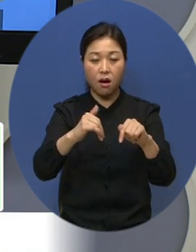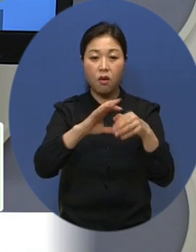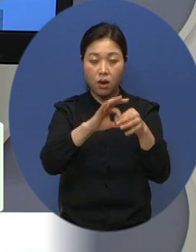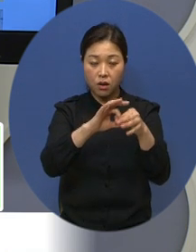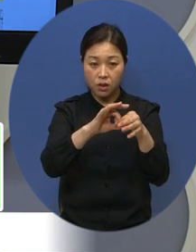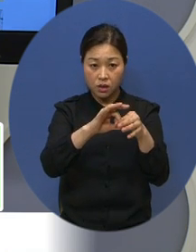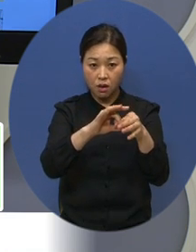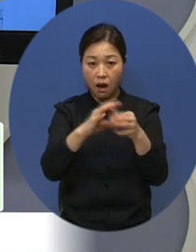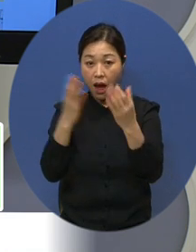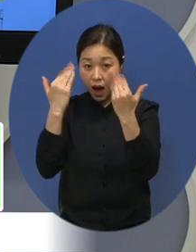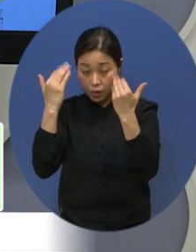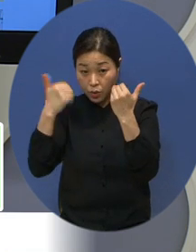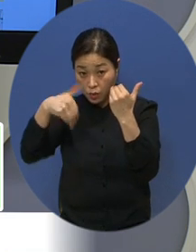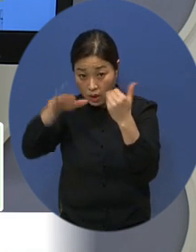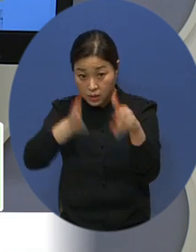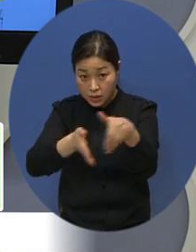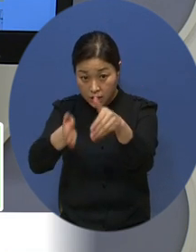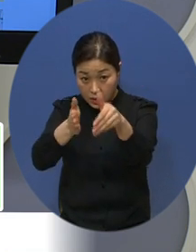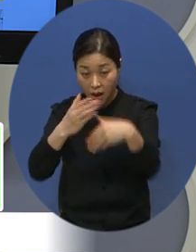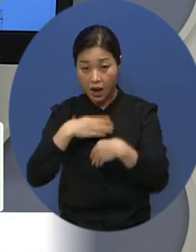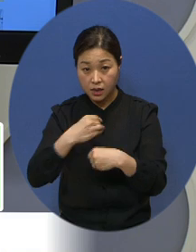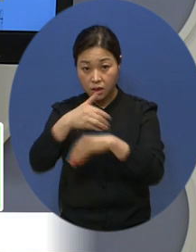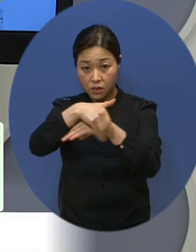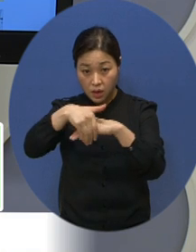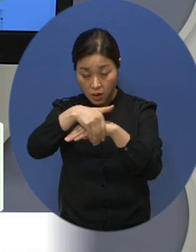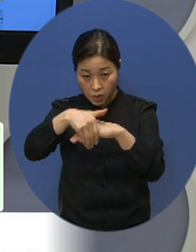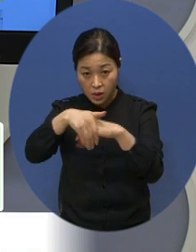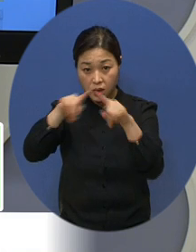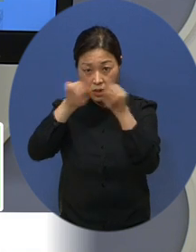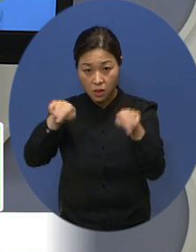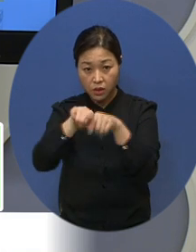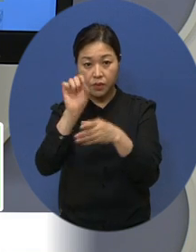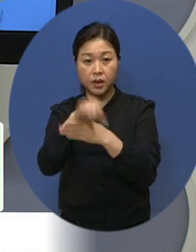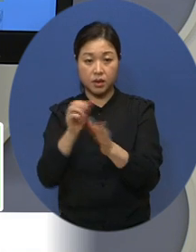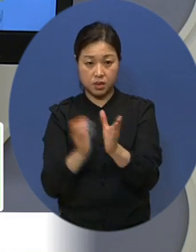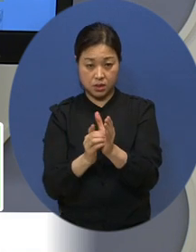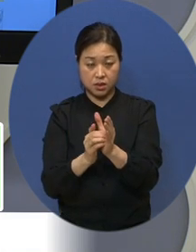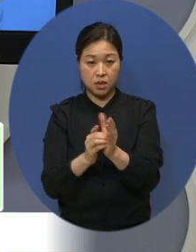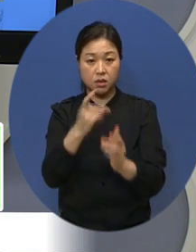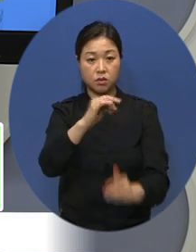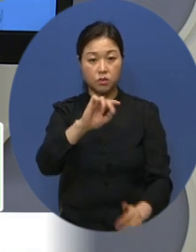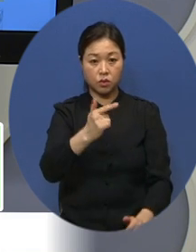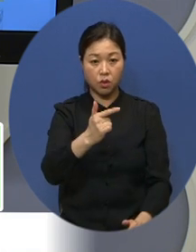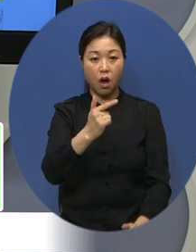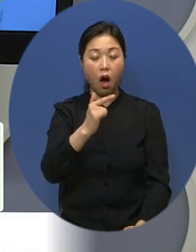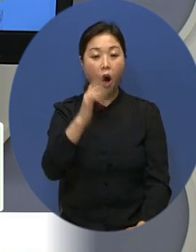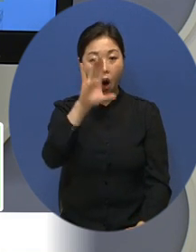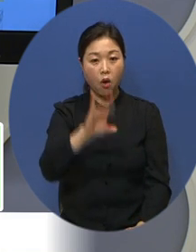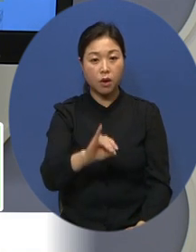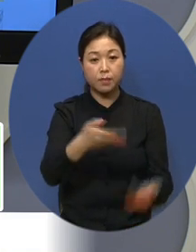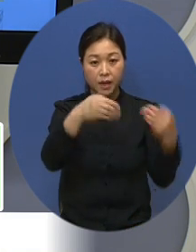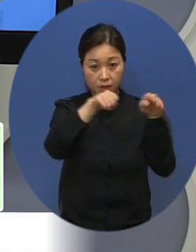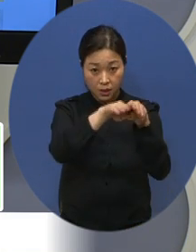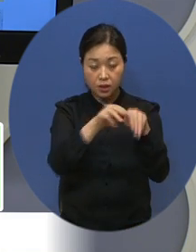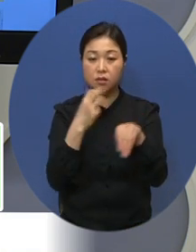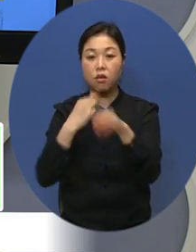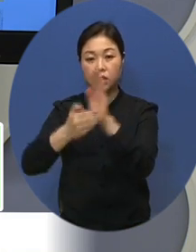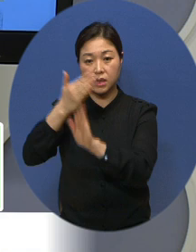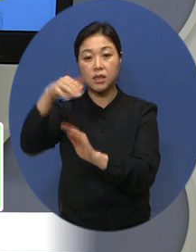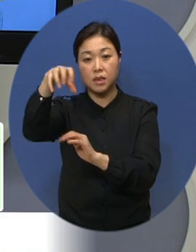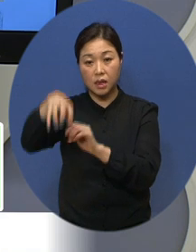확보 계획서를 수용했다 고 밝혔는데요 당초 등촌동 어울림 플라자는 서울시에서